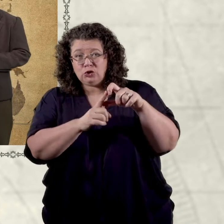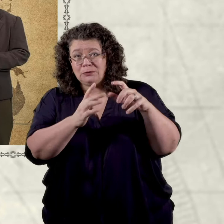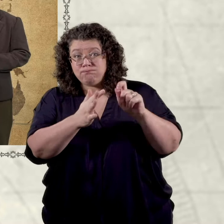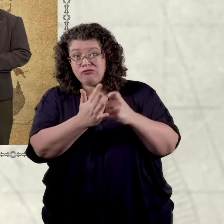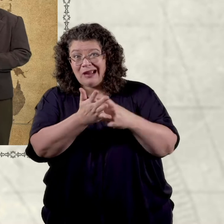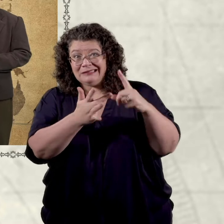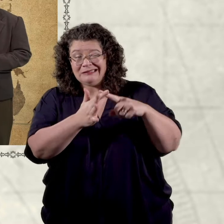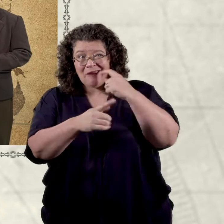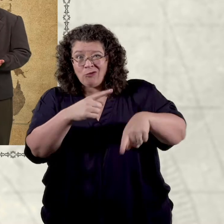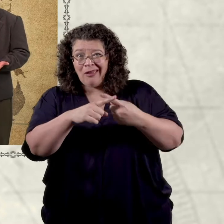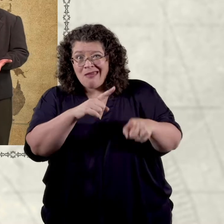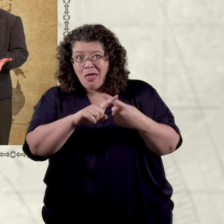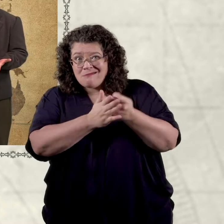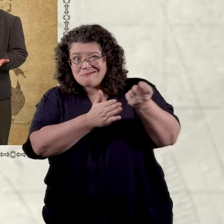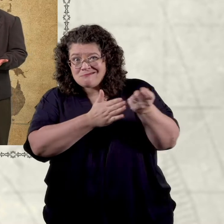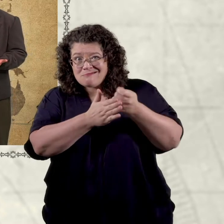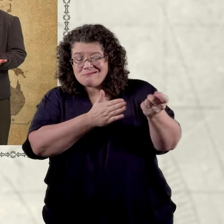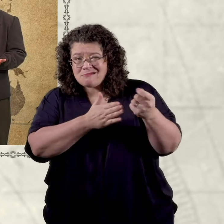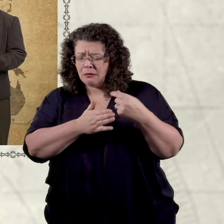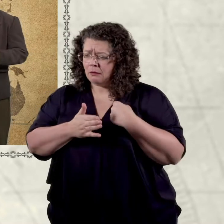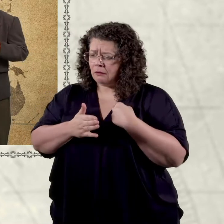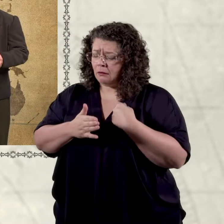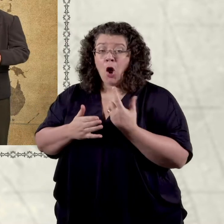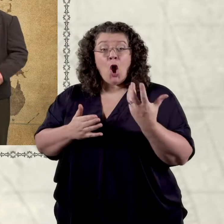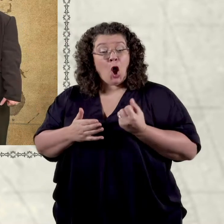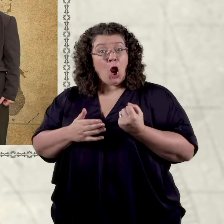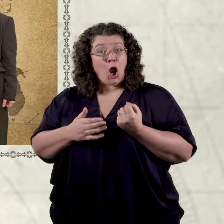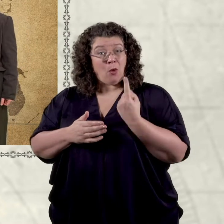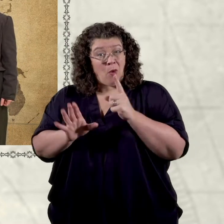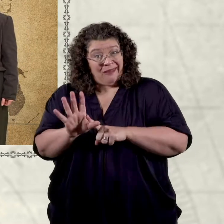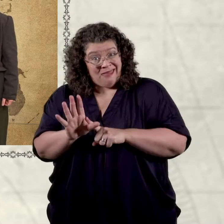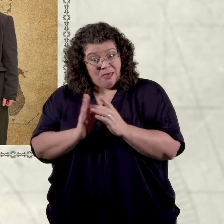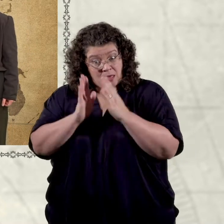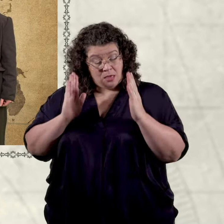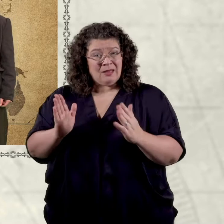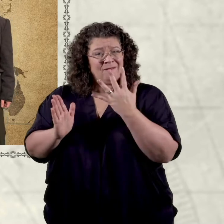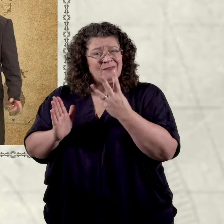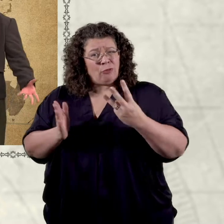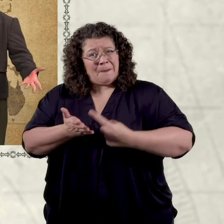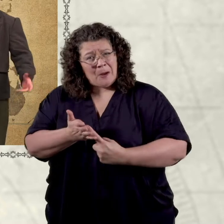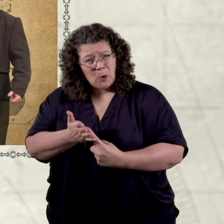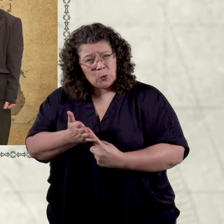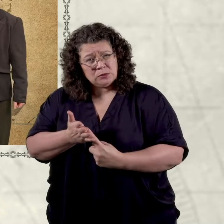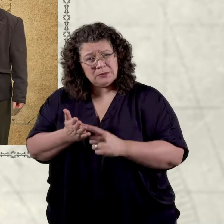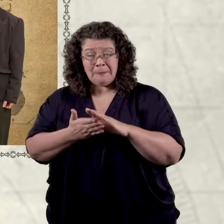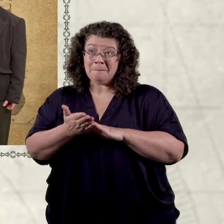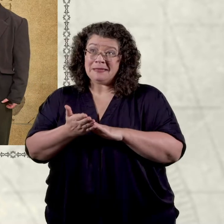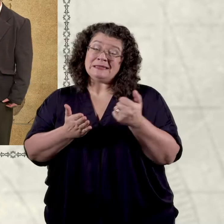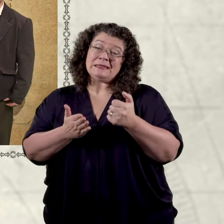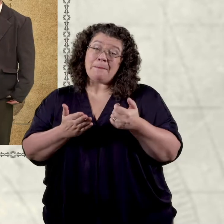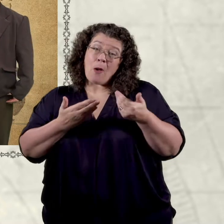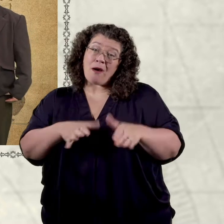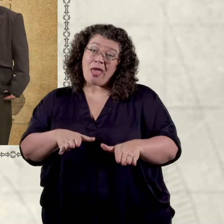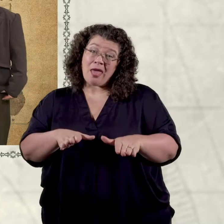blwyddyn gyfa. Sy'n yng ngadael i fo be, 16 punt i fwydo teulu o 4 am flwyddyn gyfa sydd ddim yn lot o bres na